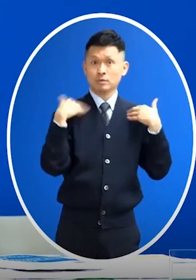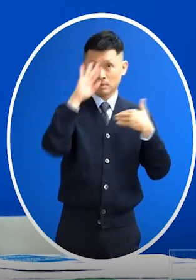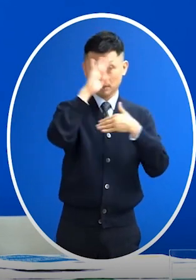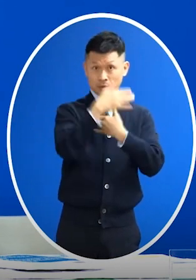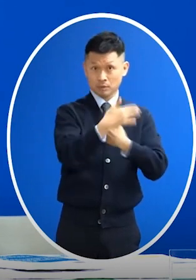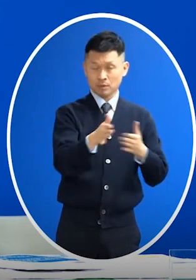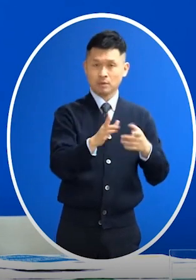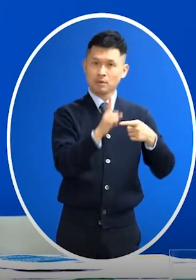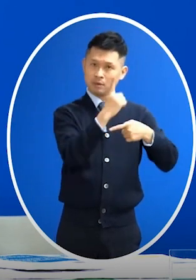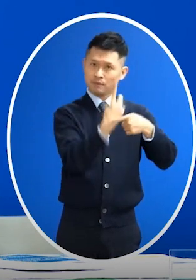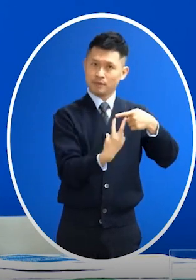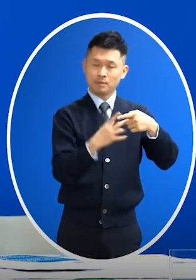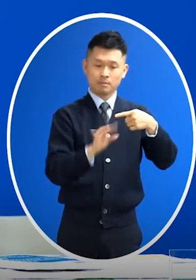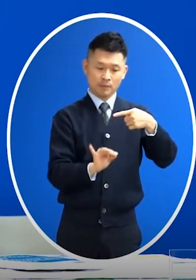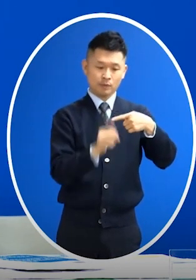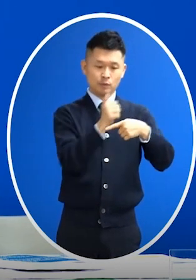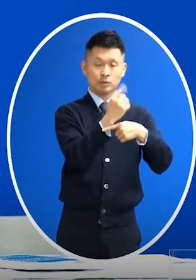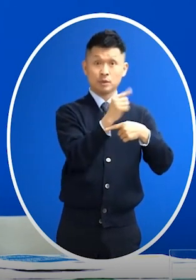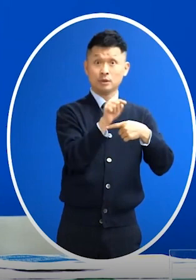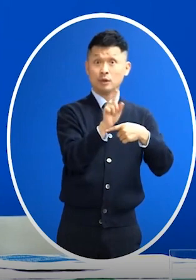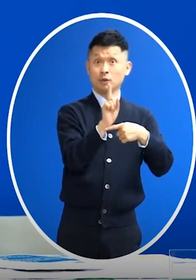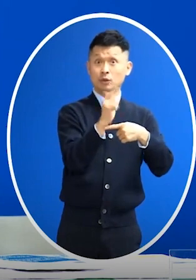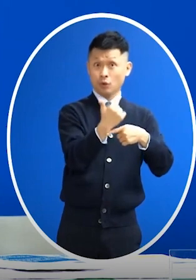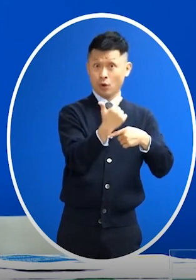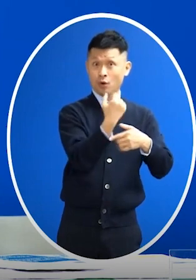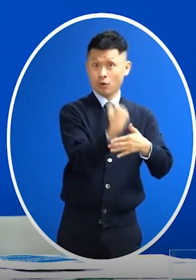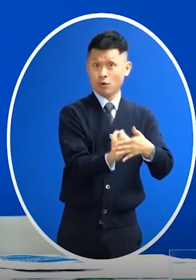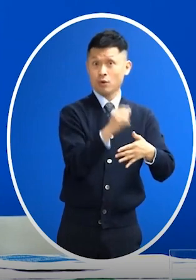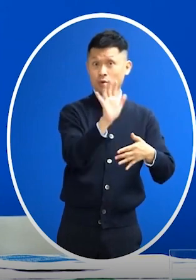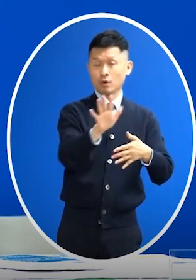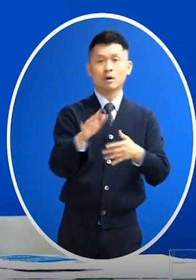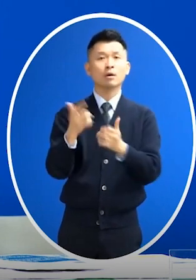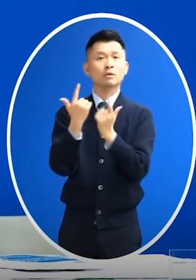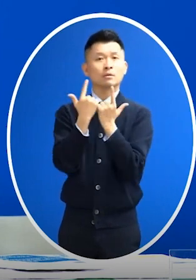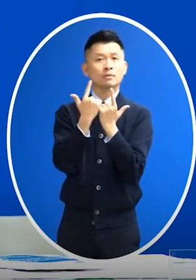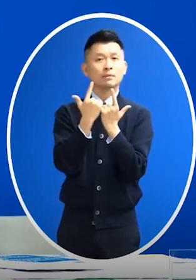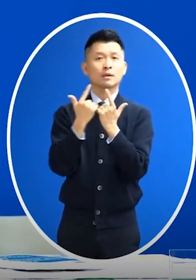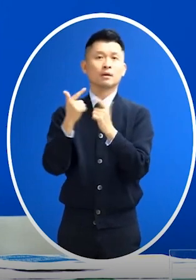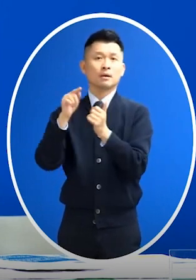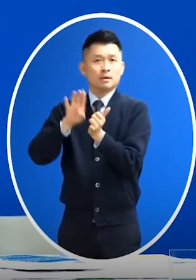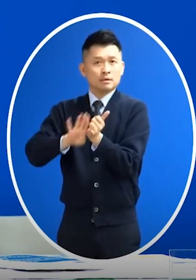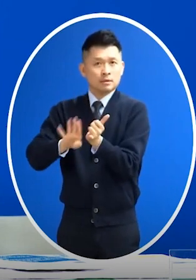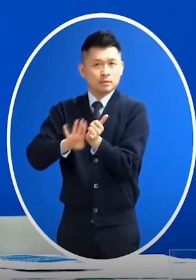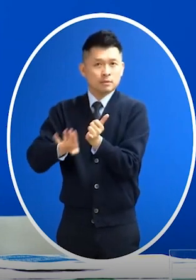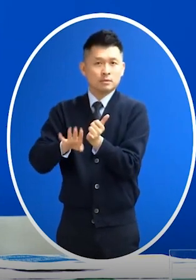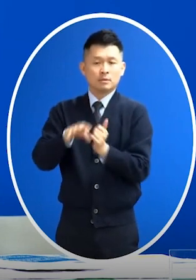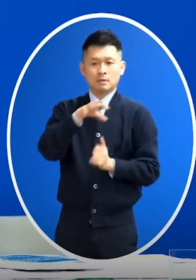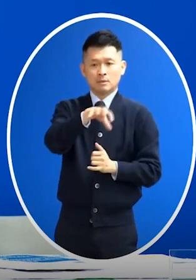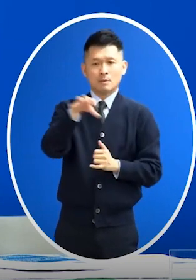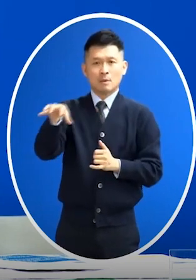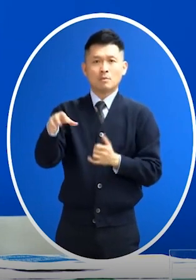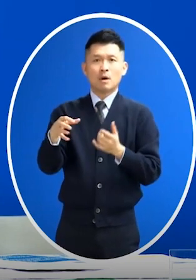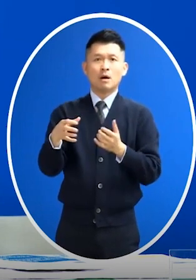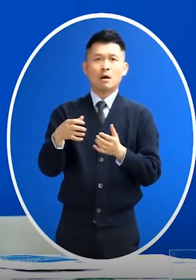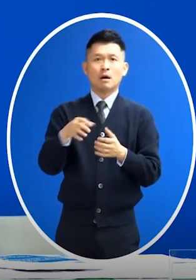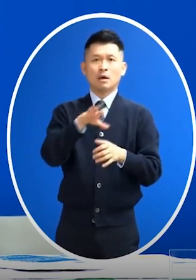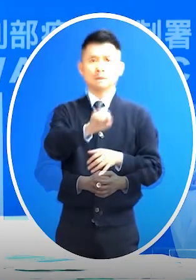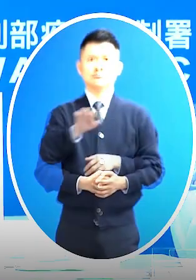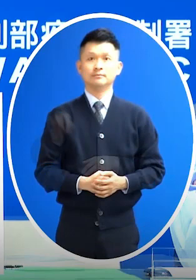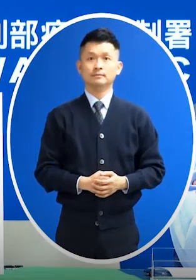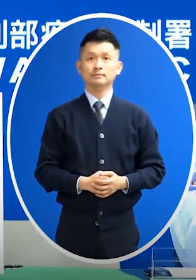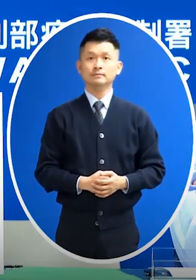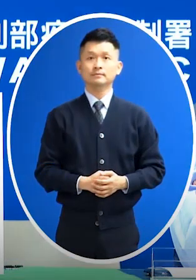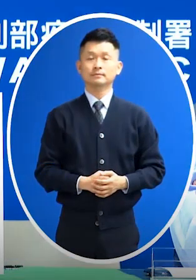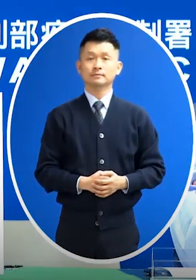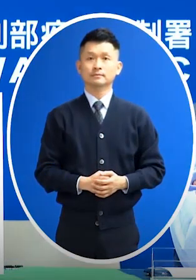半，51.6%，不过在这个台北区还有南区呢，他们的这个空床率都已经下降到不到